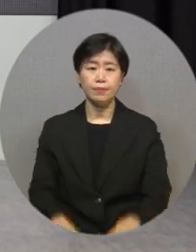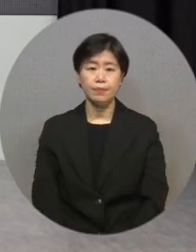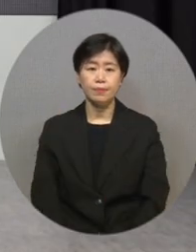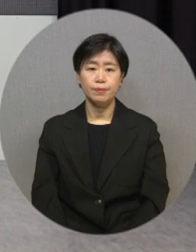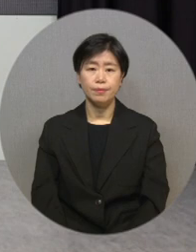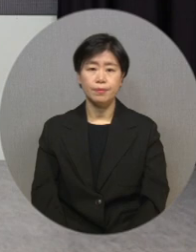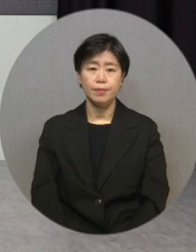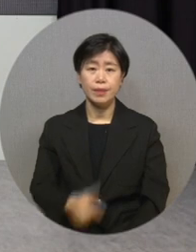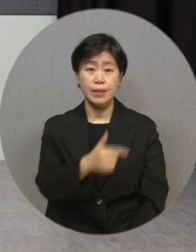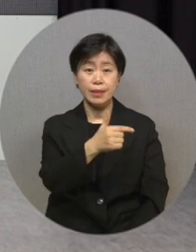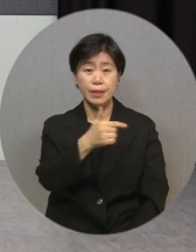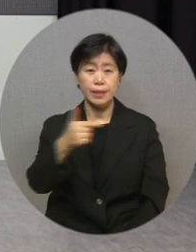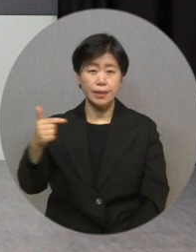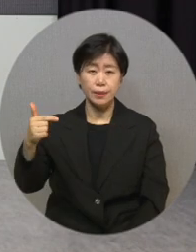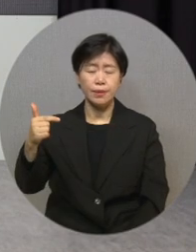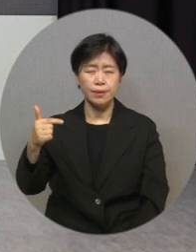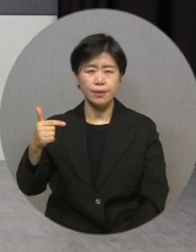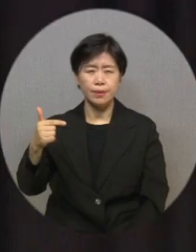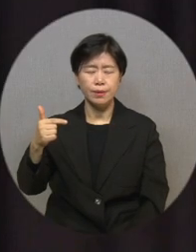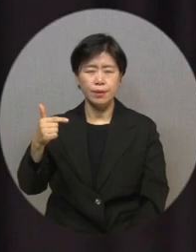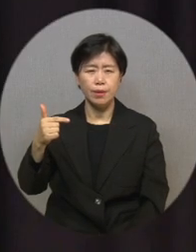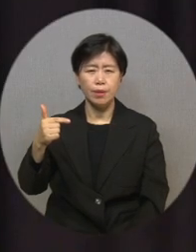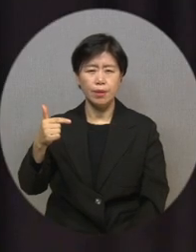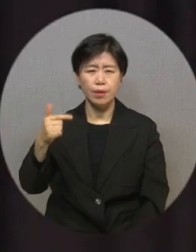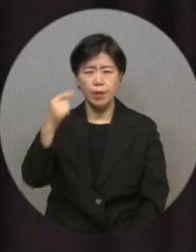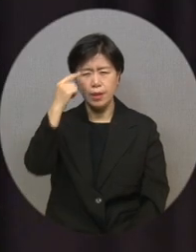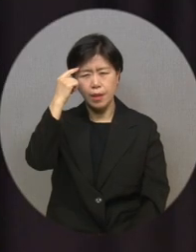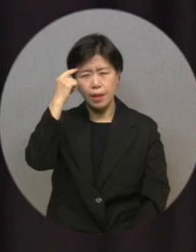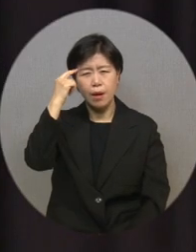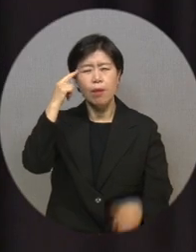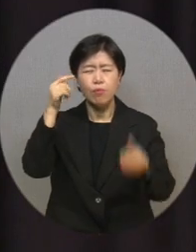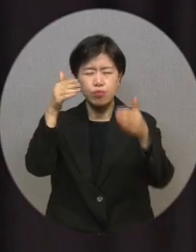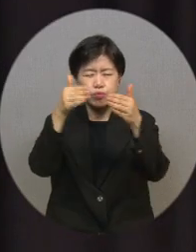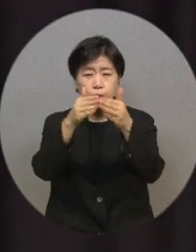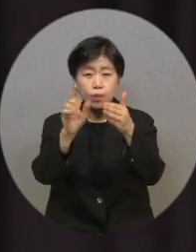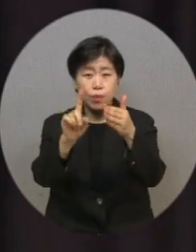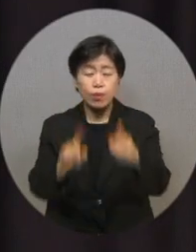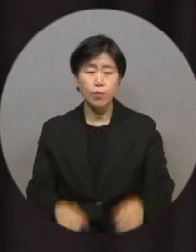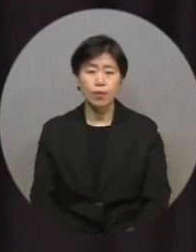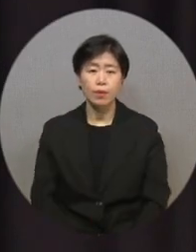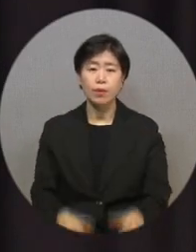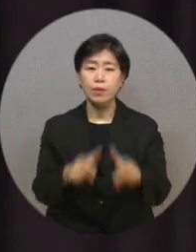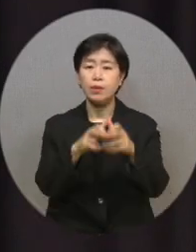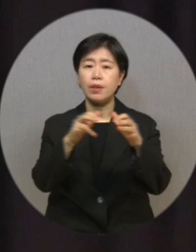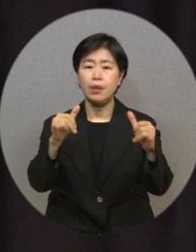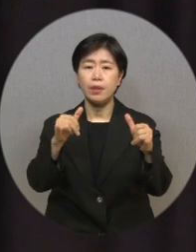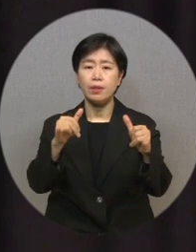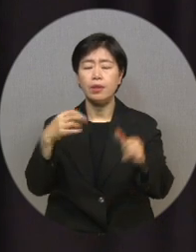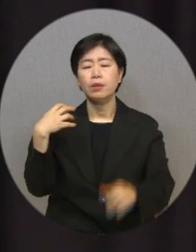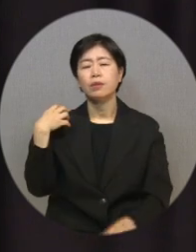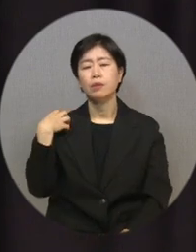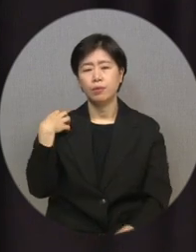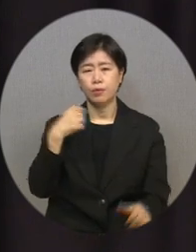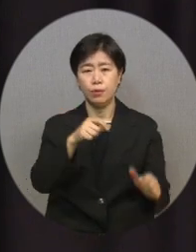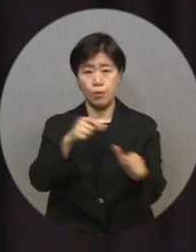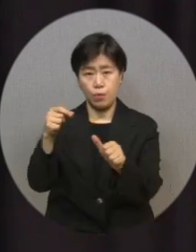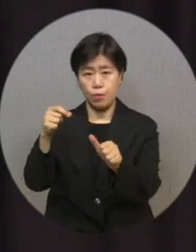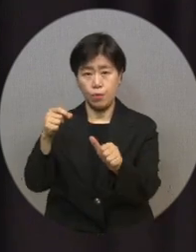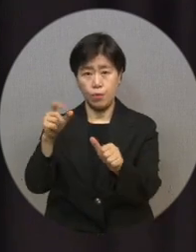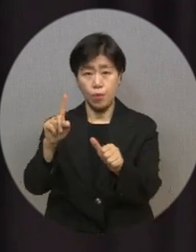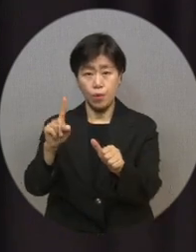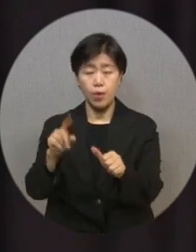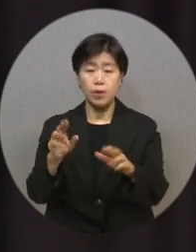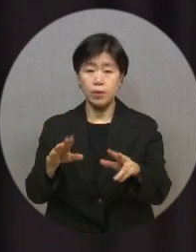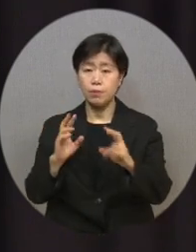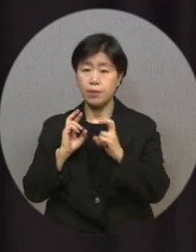큰 포커싱은 가장 중요한 거는 이제 장애인 의무 고용률 있니다 그니까 지금 이제 어 민가은 지금 3.1% 그요